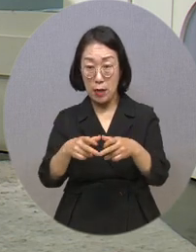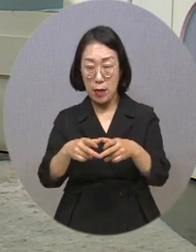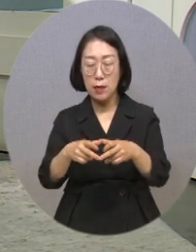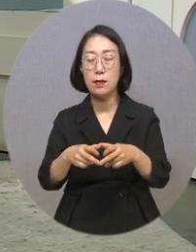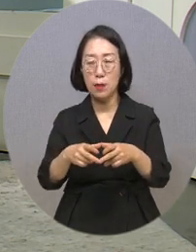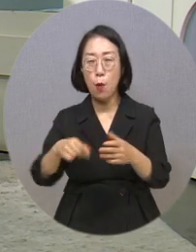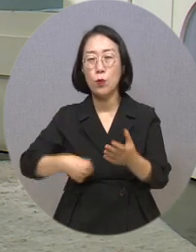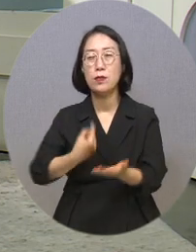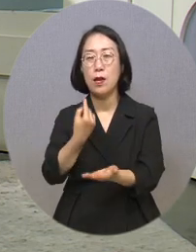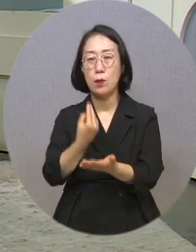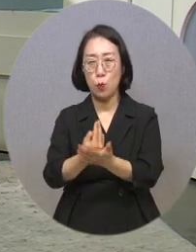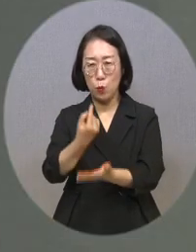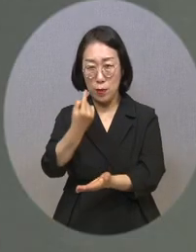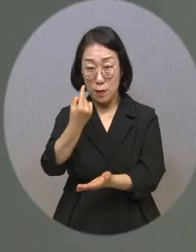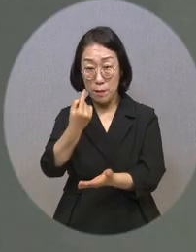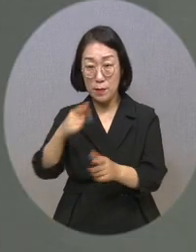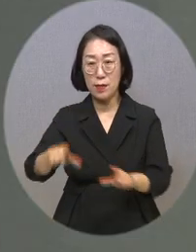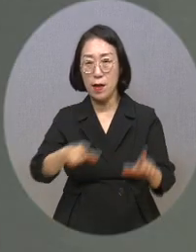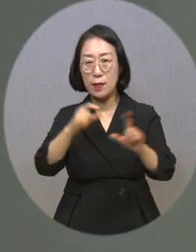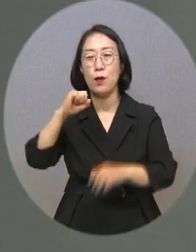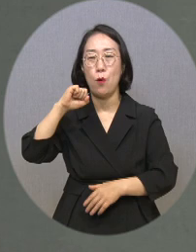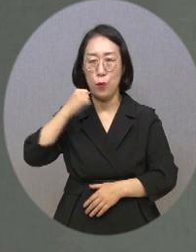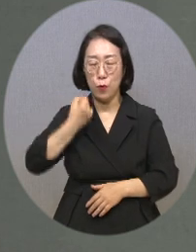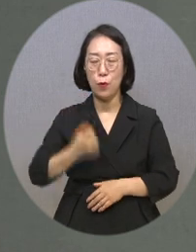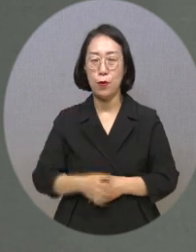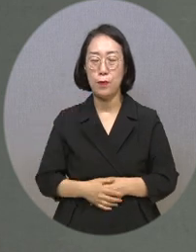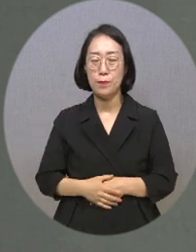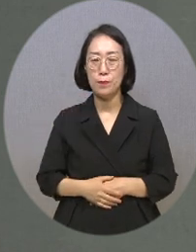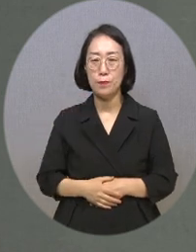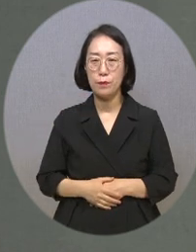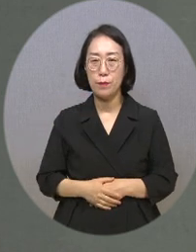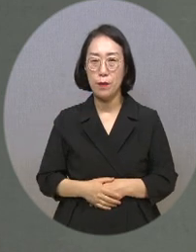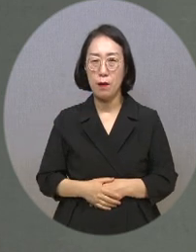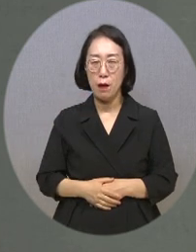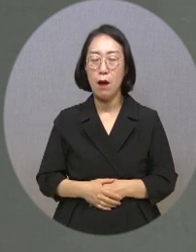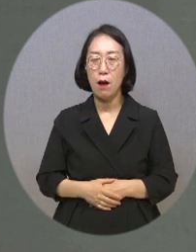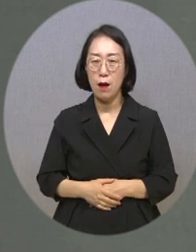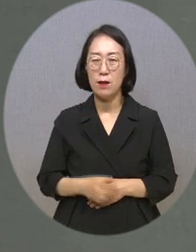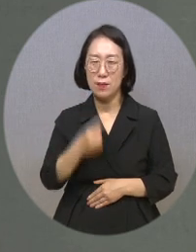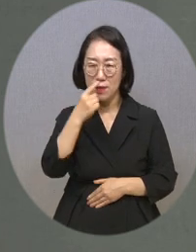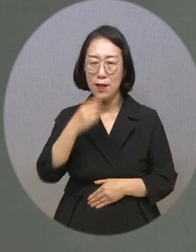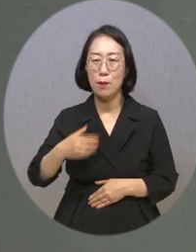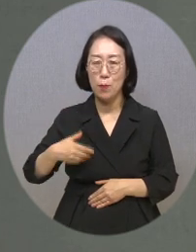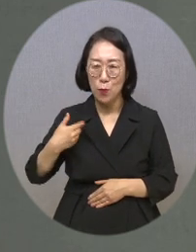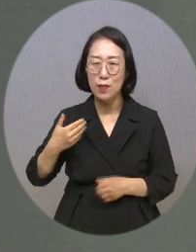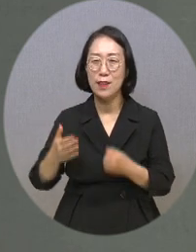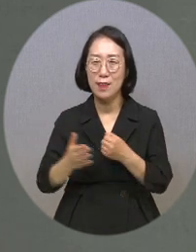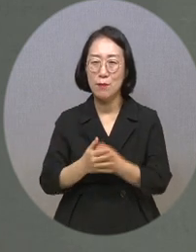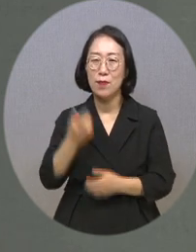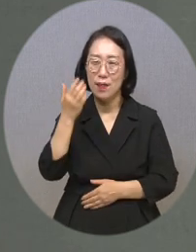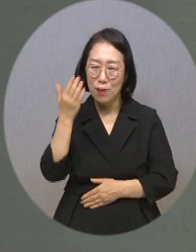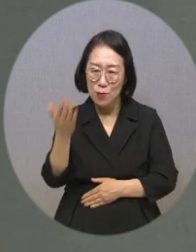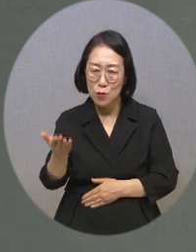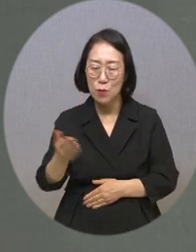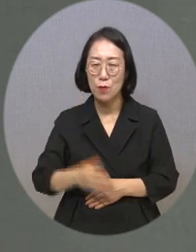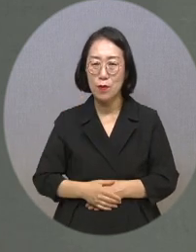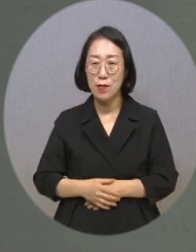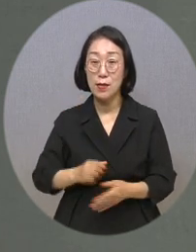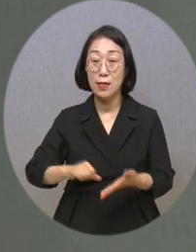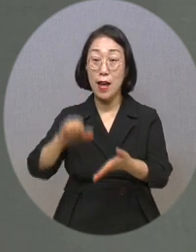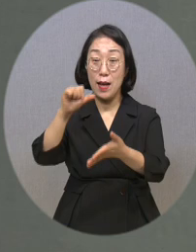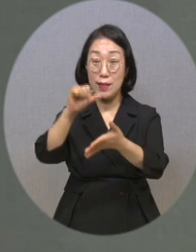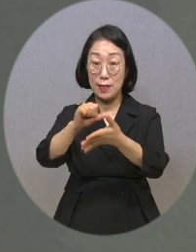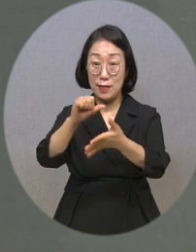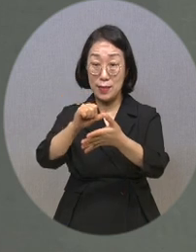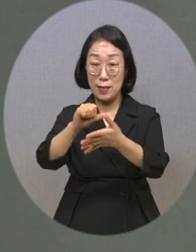어렵다고 봐야 될 겁니다. 그 겪어보지 않아서 제가 모르기 때문에 여쭤보는 건데,